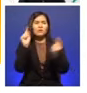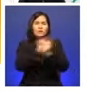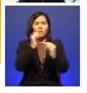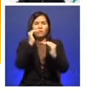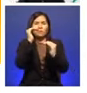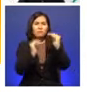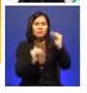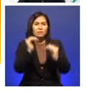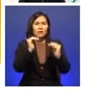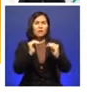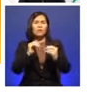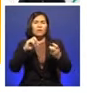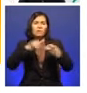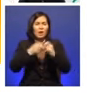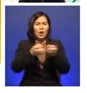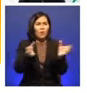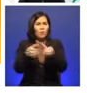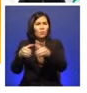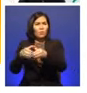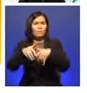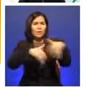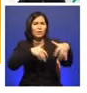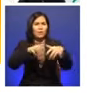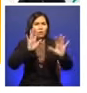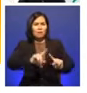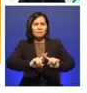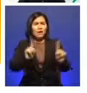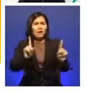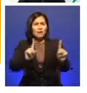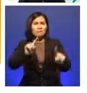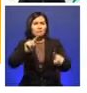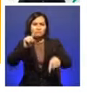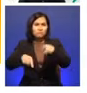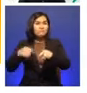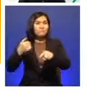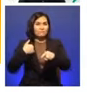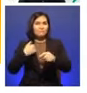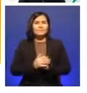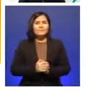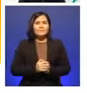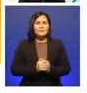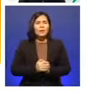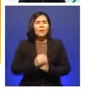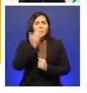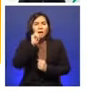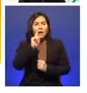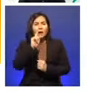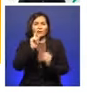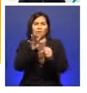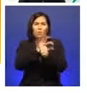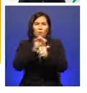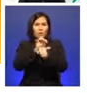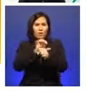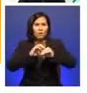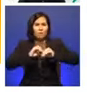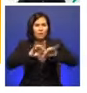ปราะบางทางสังคมของประชากรกลุ่มเฉพาะต่างๆนะครับผมคิดว่าเรื่องสำคัญคือวิกฤตการณ์โควิดนั้นจะทำให้เราเห็นภาพ